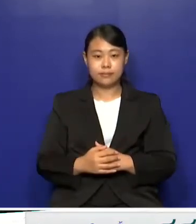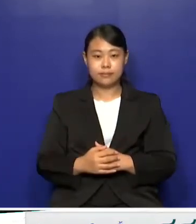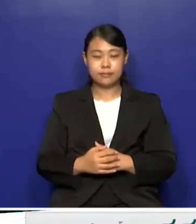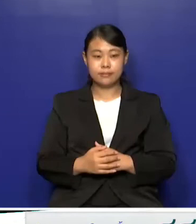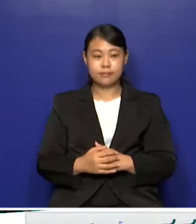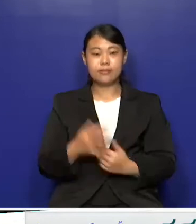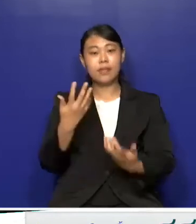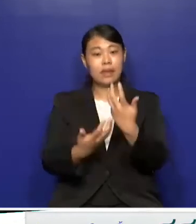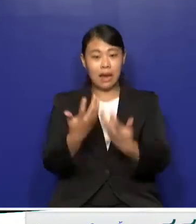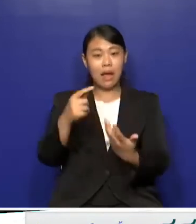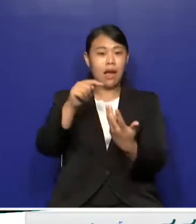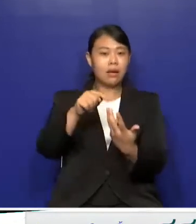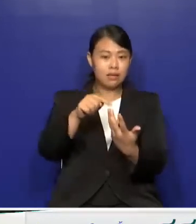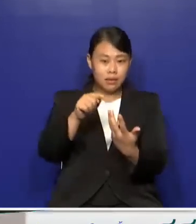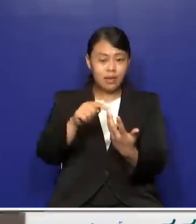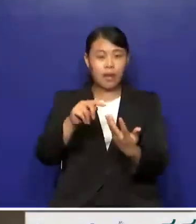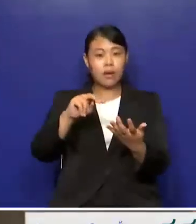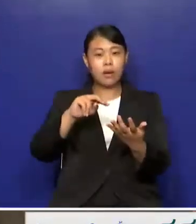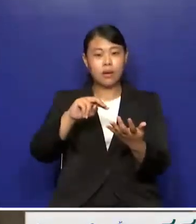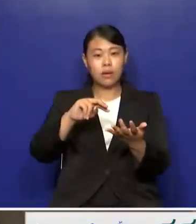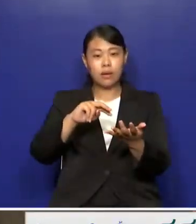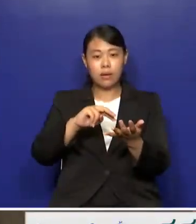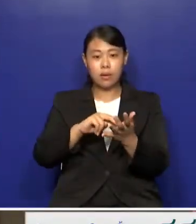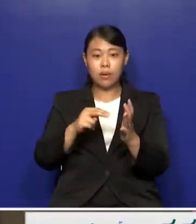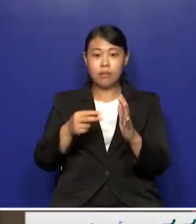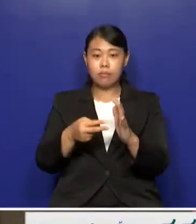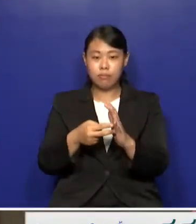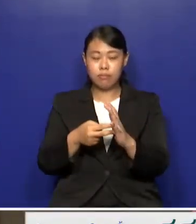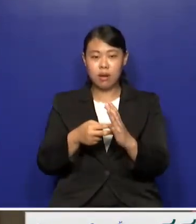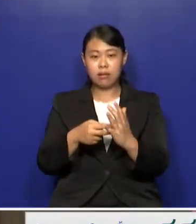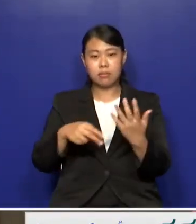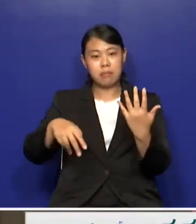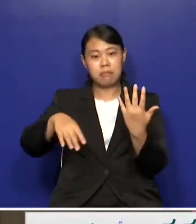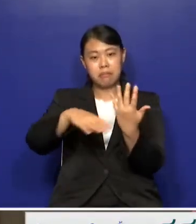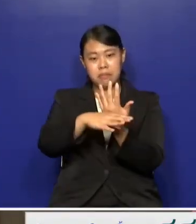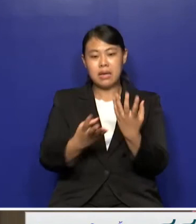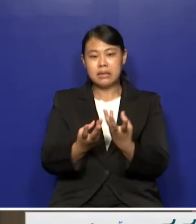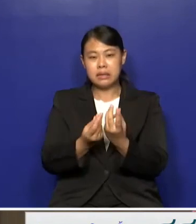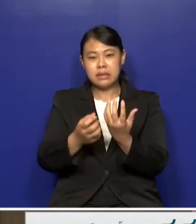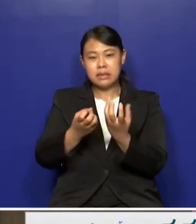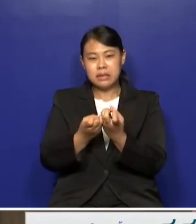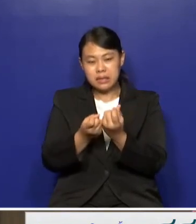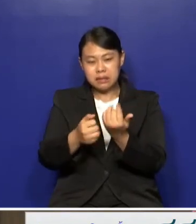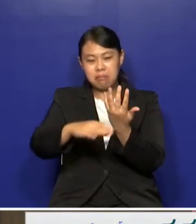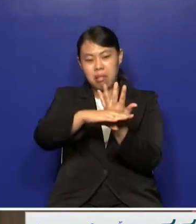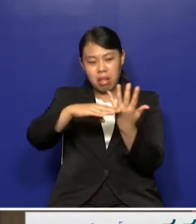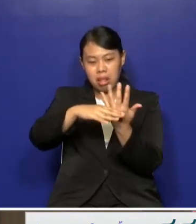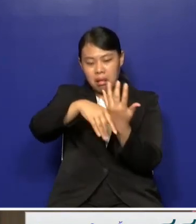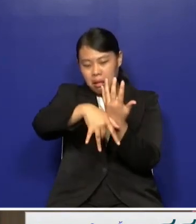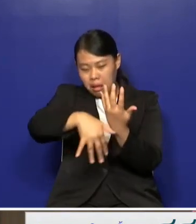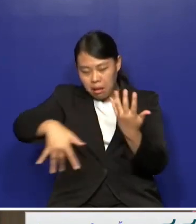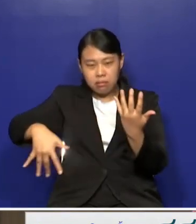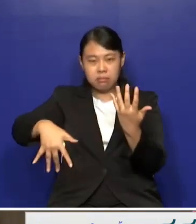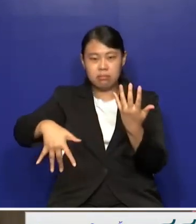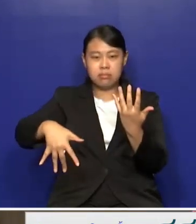แต้งคือ ลาก ยาืู่ ใต้ ดน ครับ เยียบ ลง ใต้ ดิน